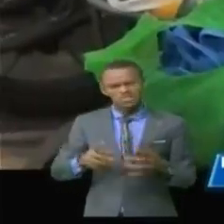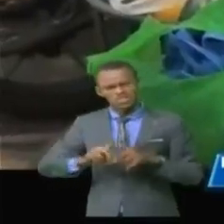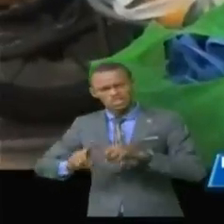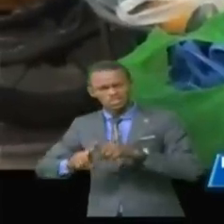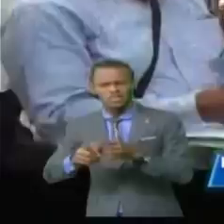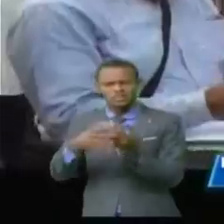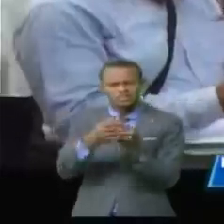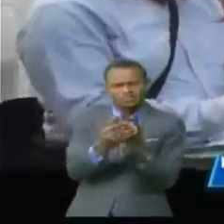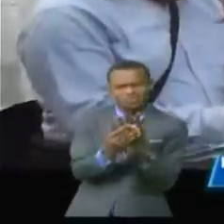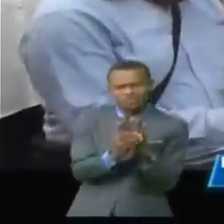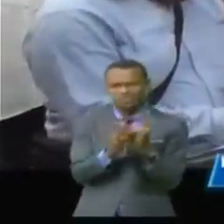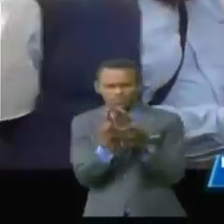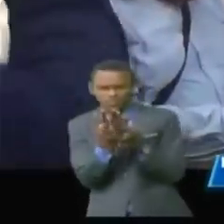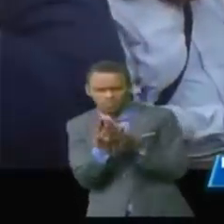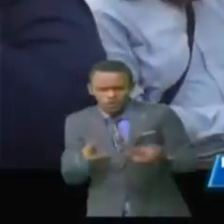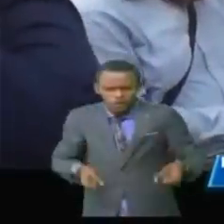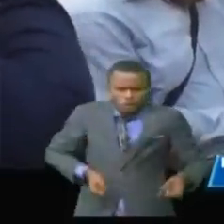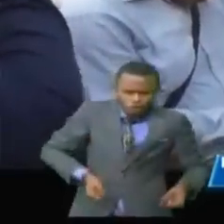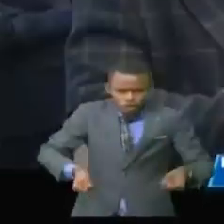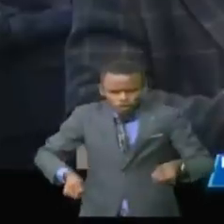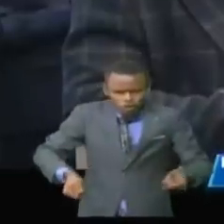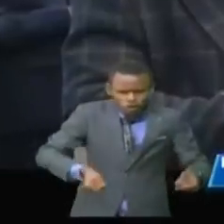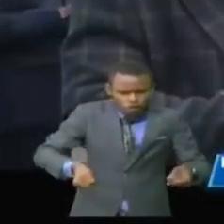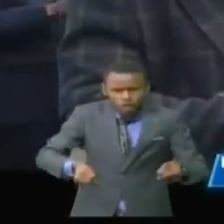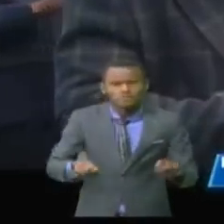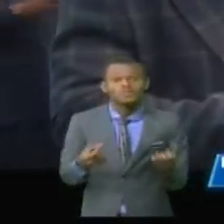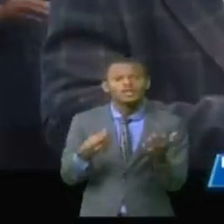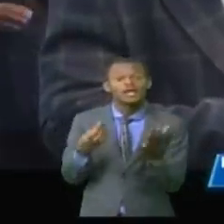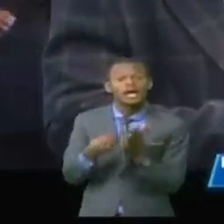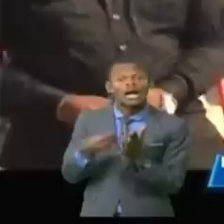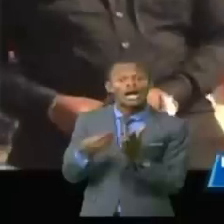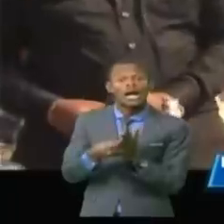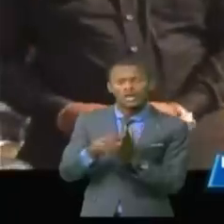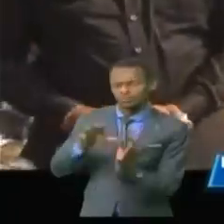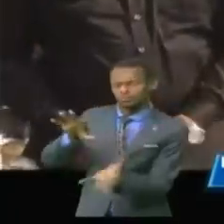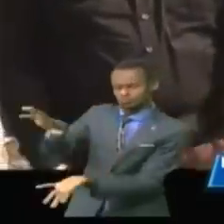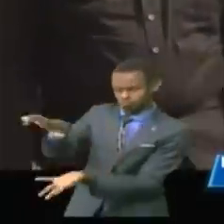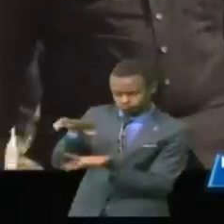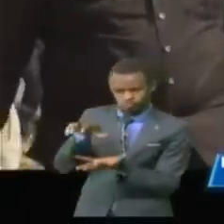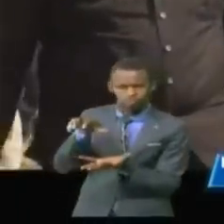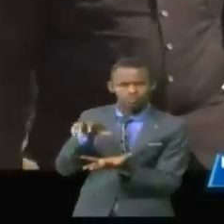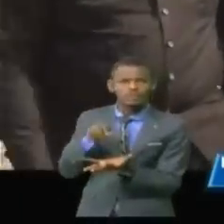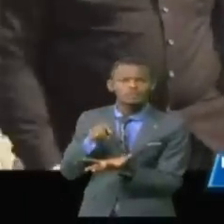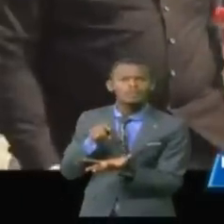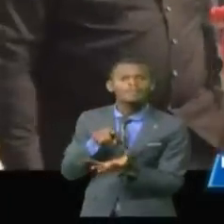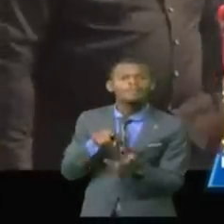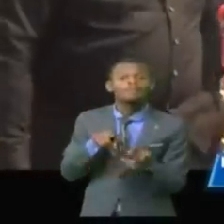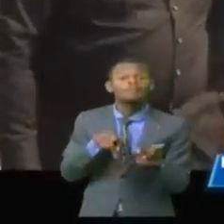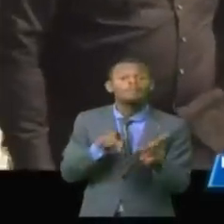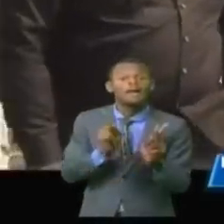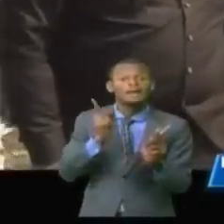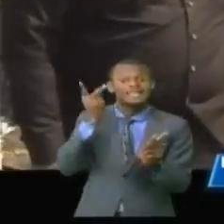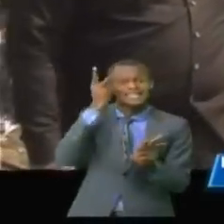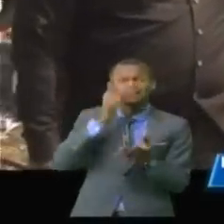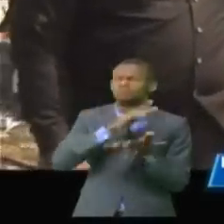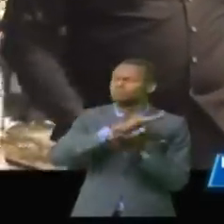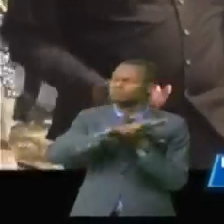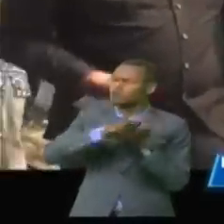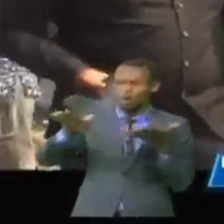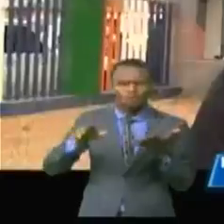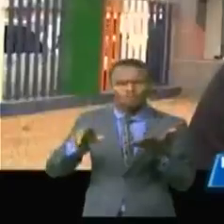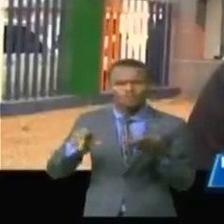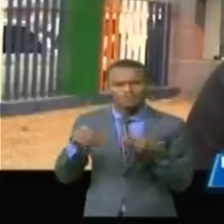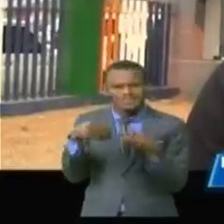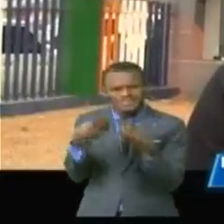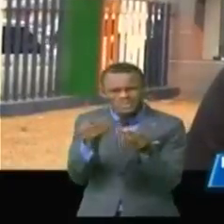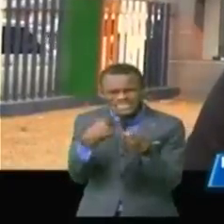et une enveloppe importante, Kinbopeto requinqué sous un regard admiratif des bourgmestres appelés à gérer ces